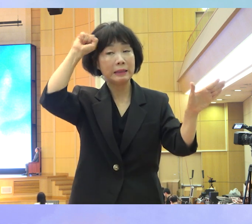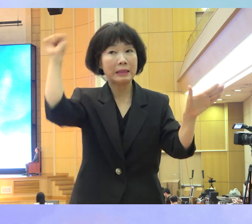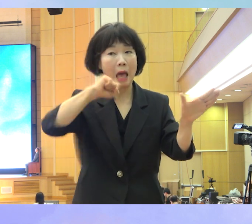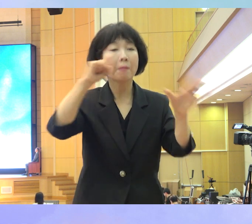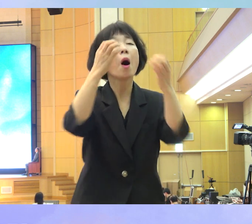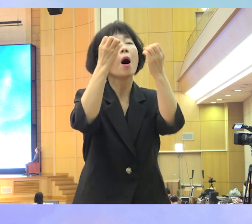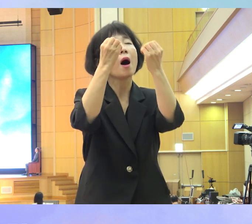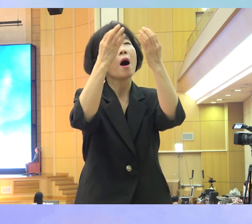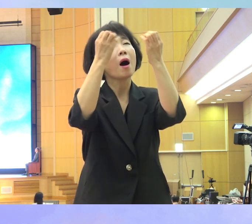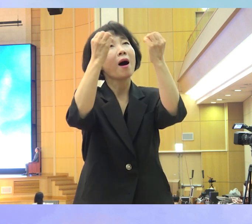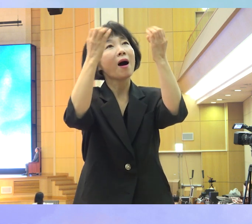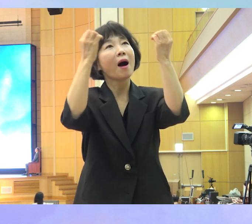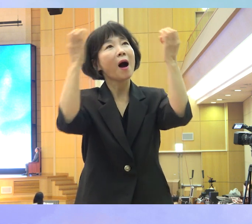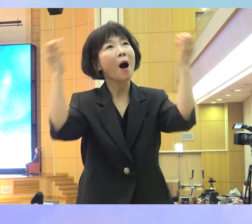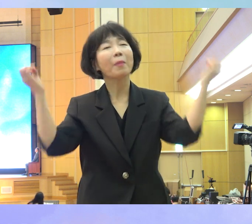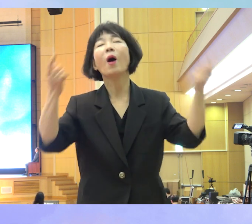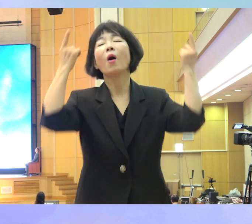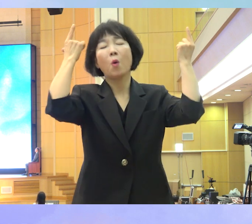새벽별